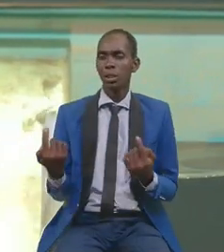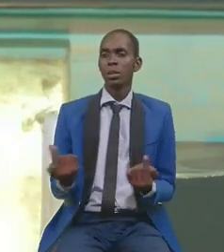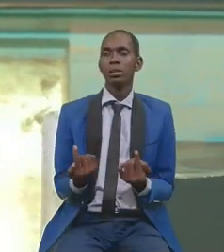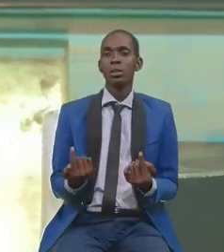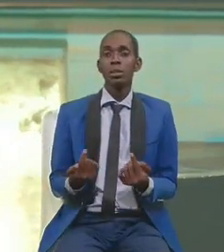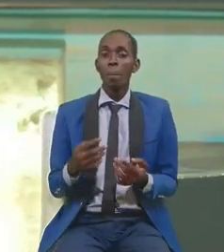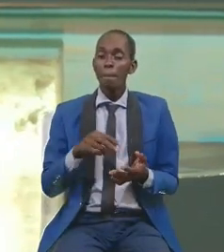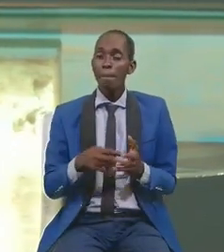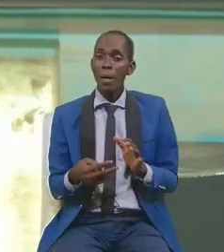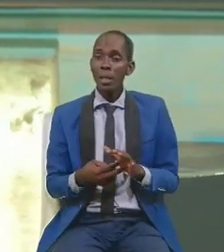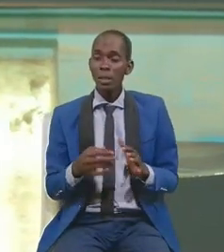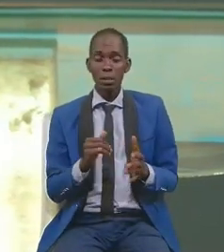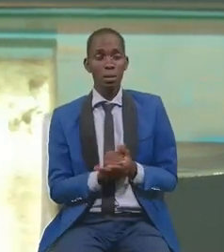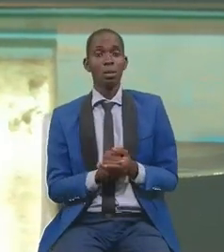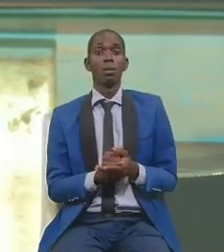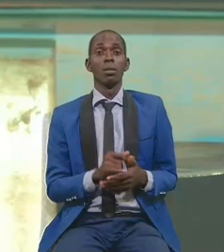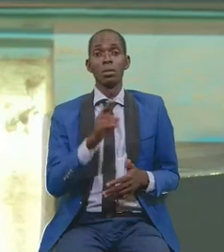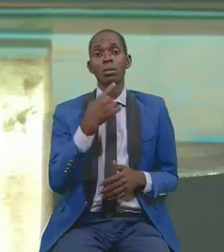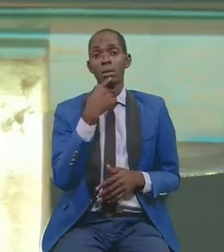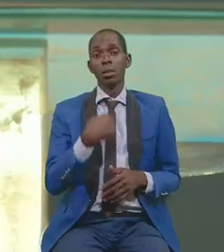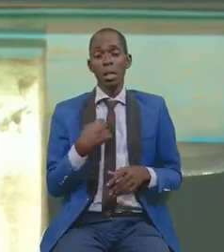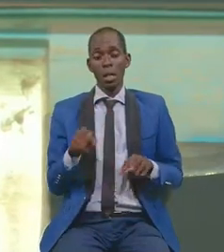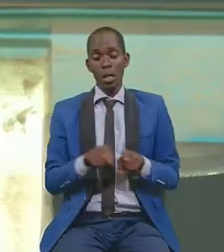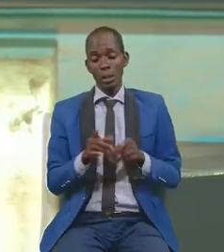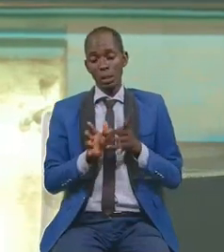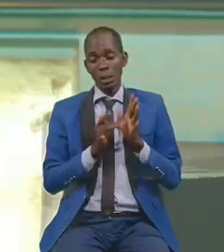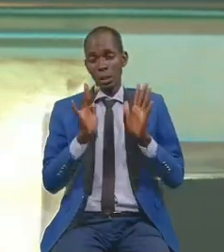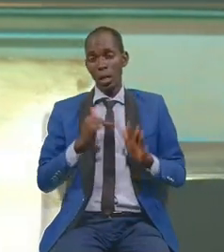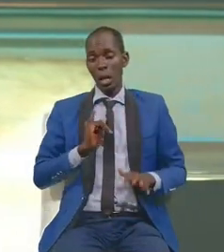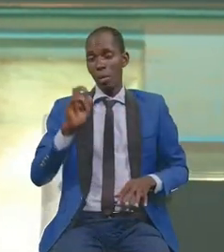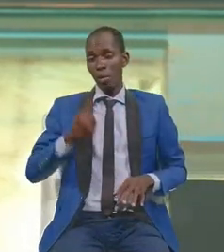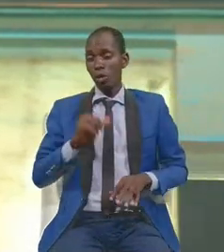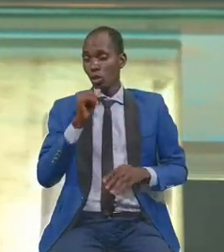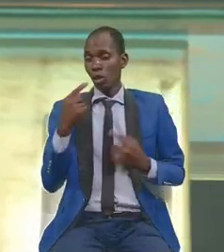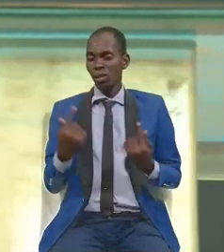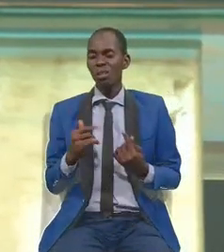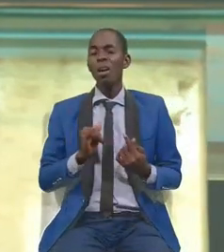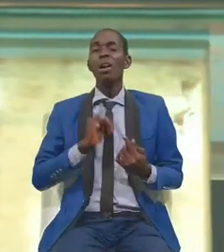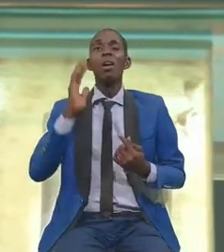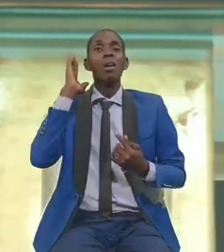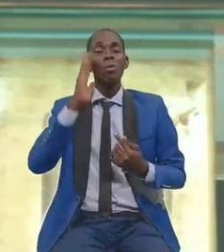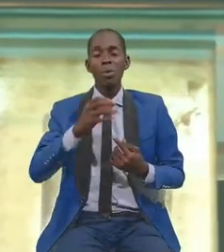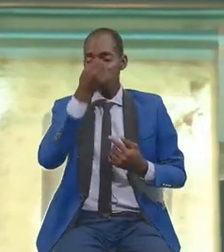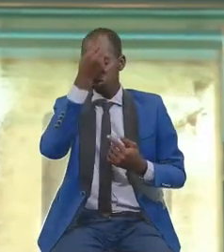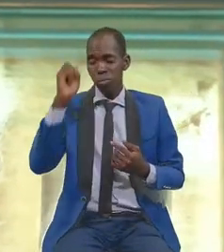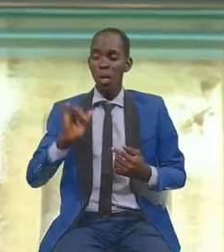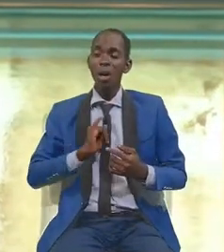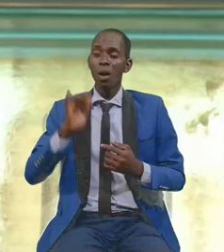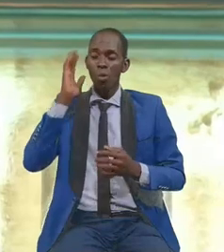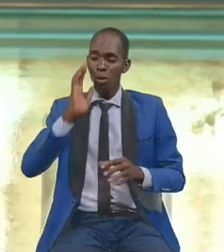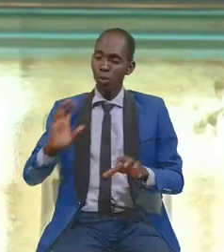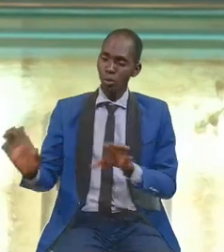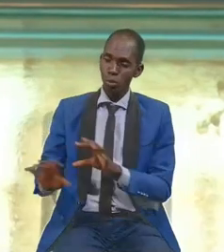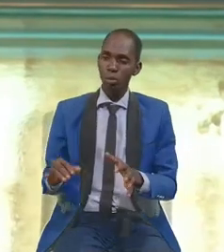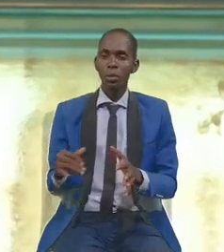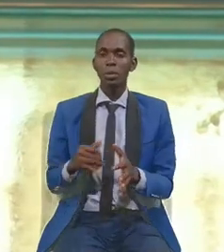pas pécher, que moi je vais le faire, et ils disent que si tu fais ceci, que